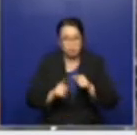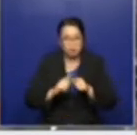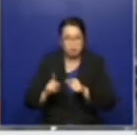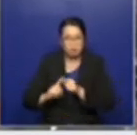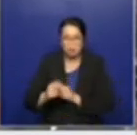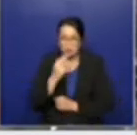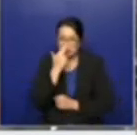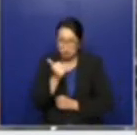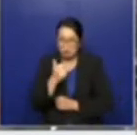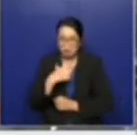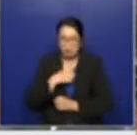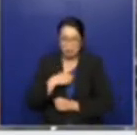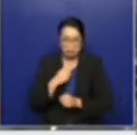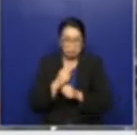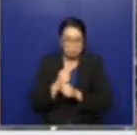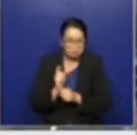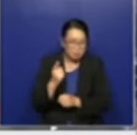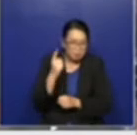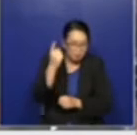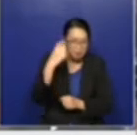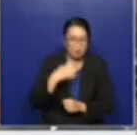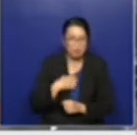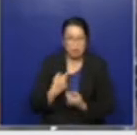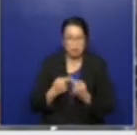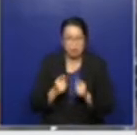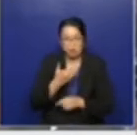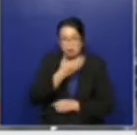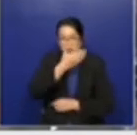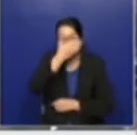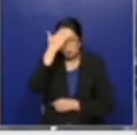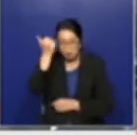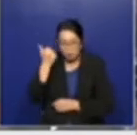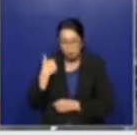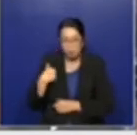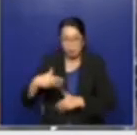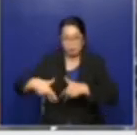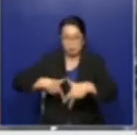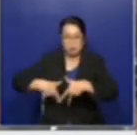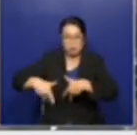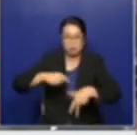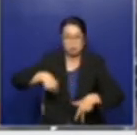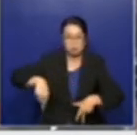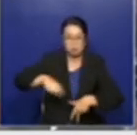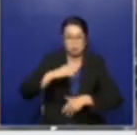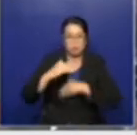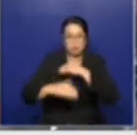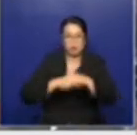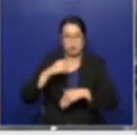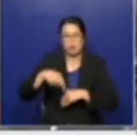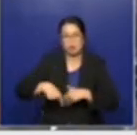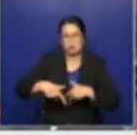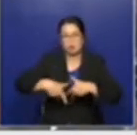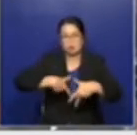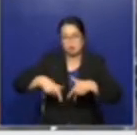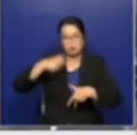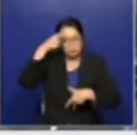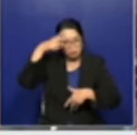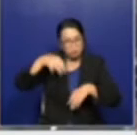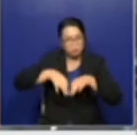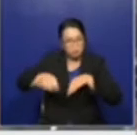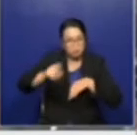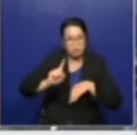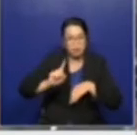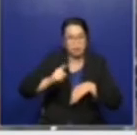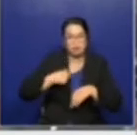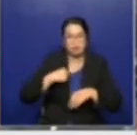ยเราก็อยากทันสมัยแต่เราลืมเรื่องของดุลยภาพการพัฒนาพื้นที่ชนบทการพัฒน